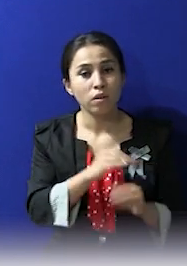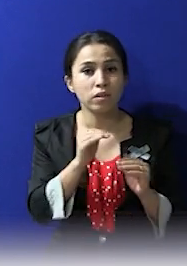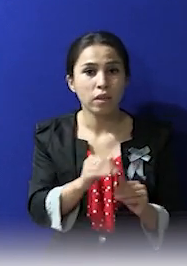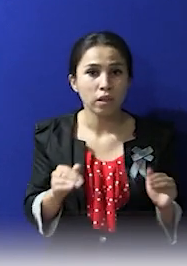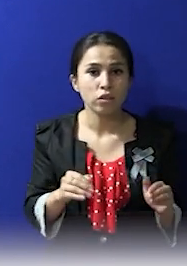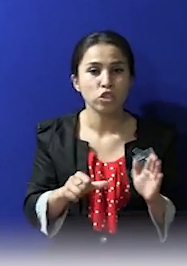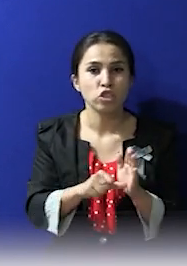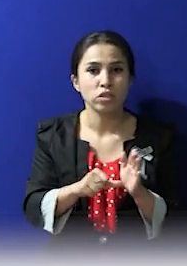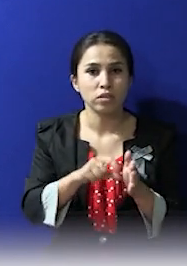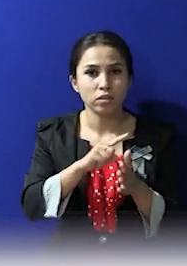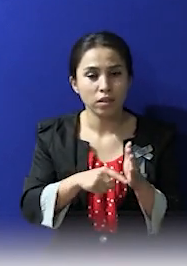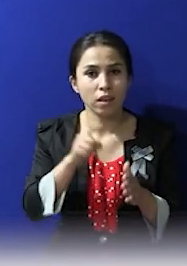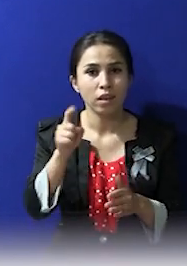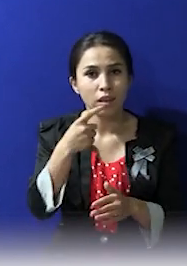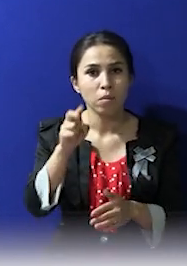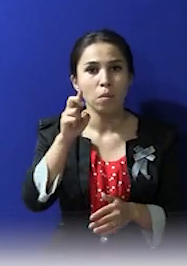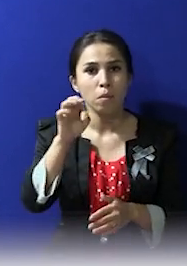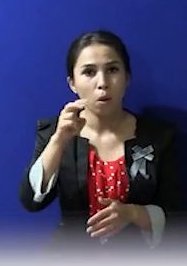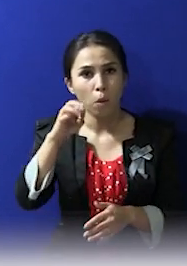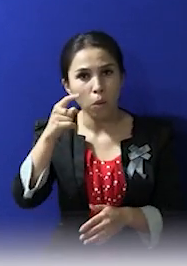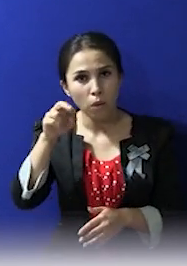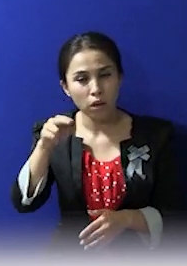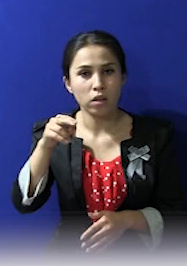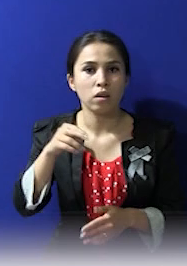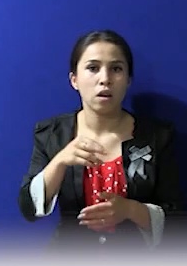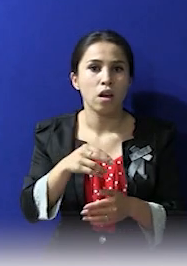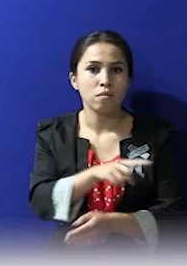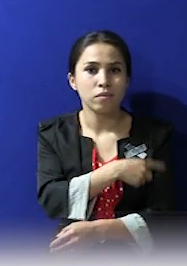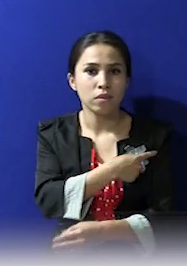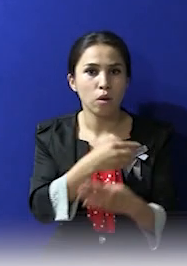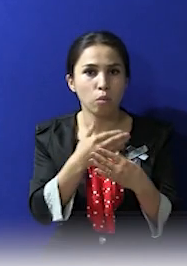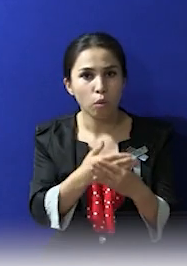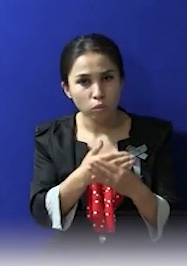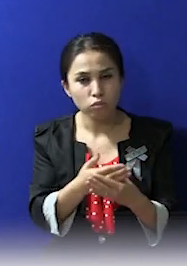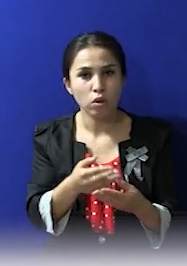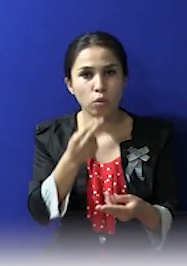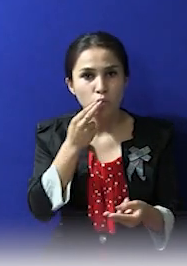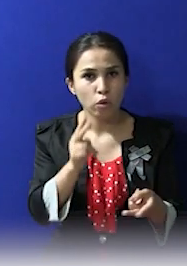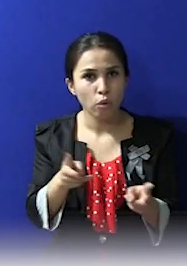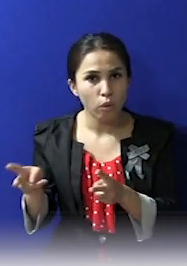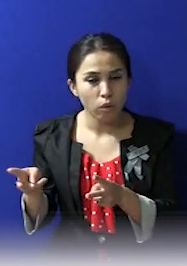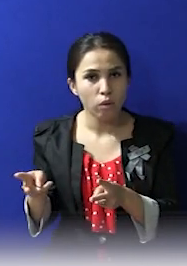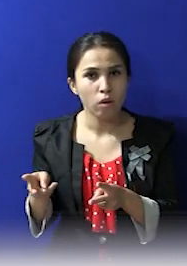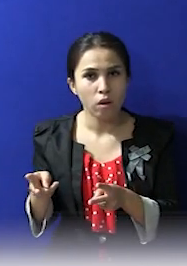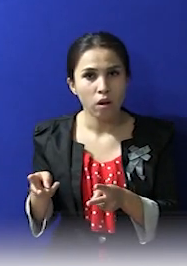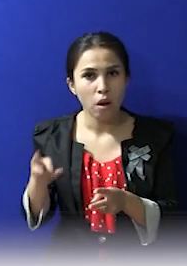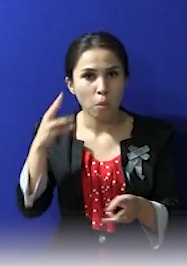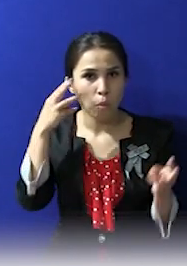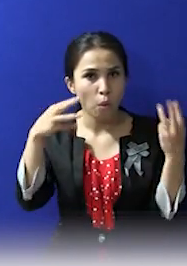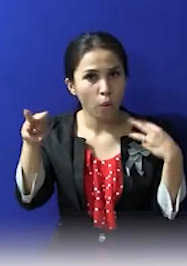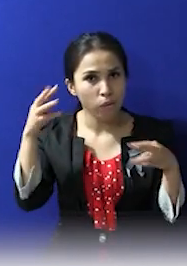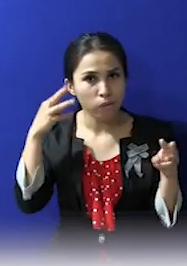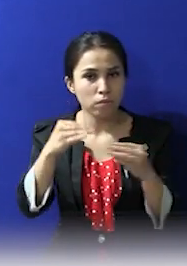повисли в воздухе 7 километров проводов и 2 трансформатора в Каратау. По словам акима данной территории Бахыта